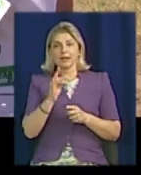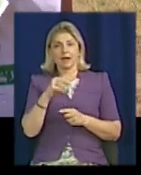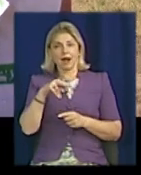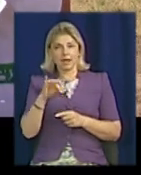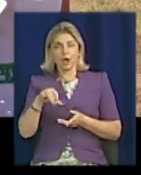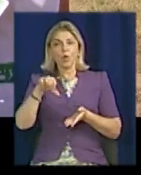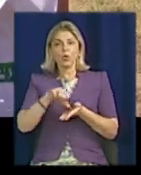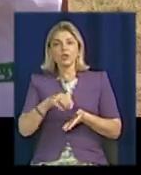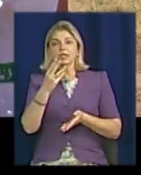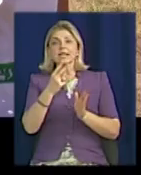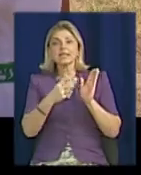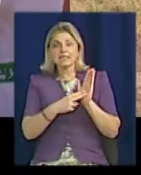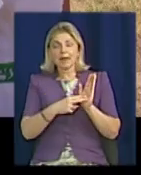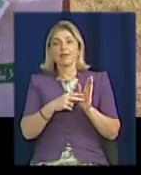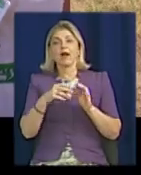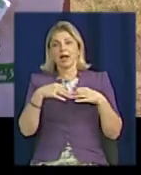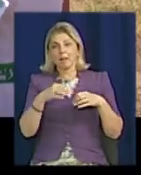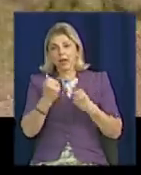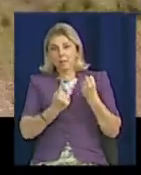екіпажів з України та інших країн світу.